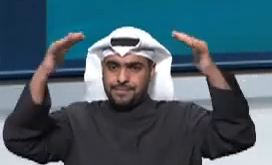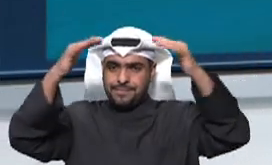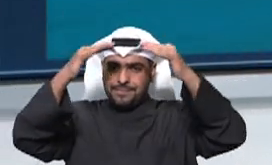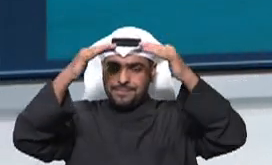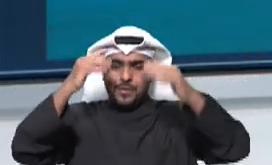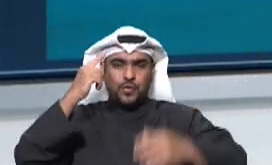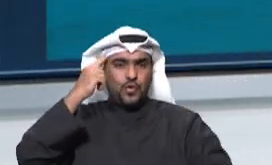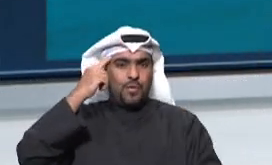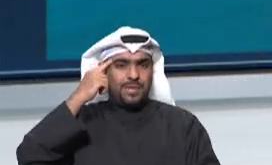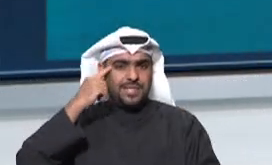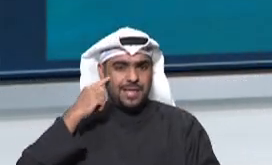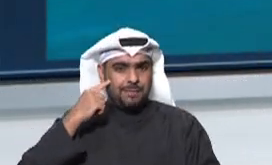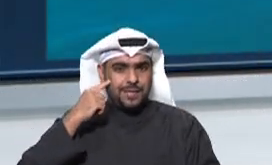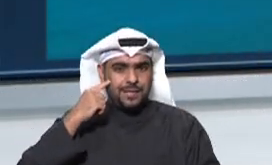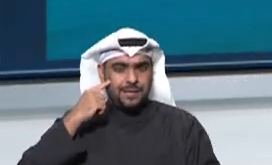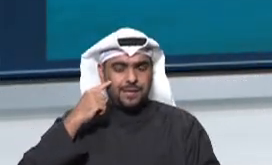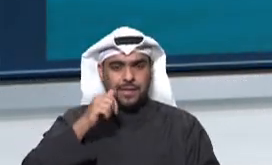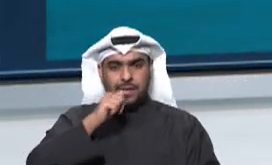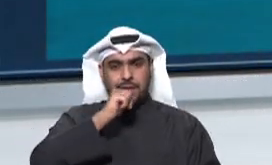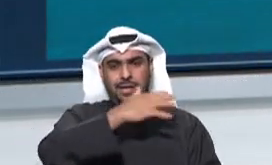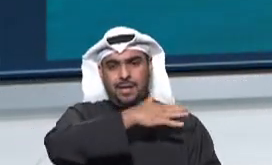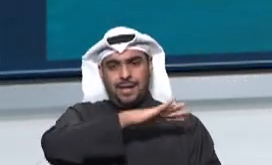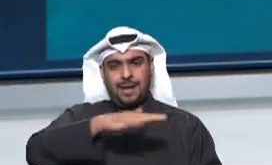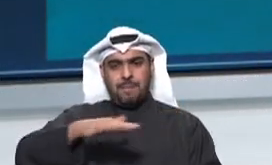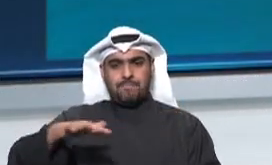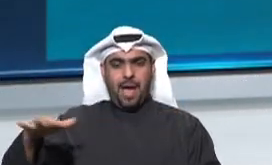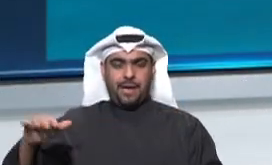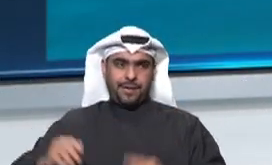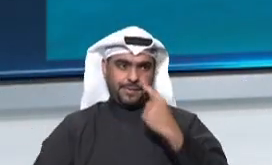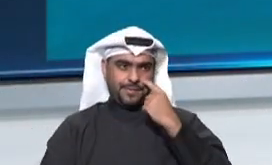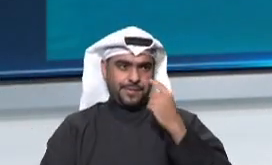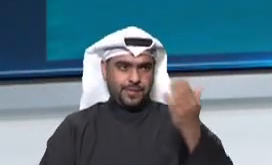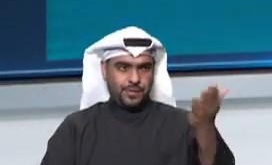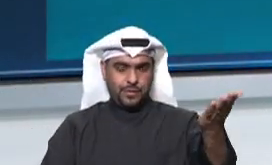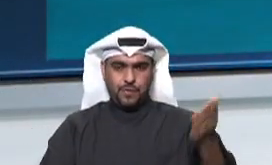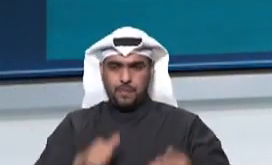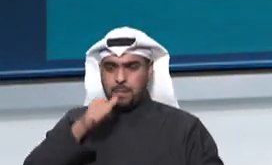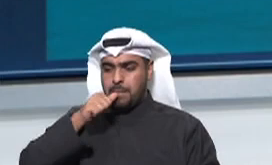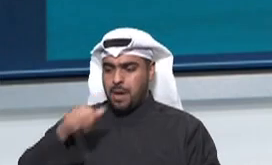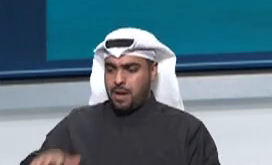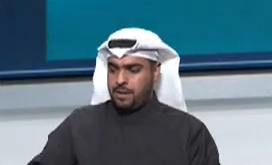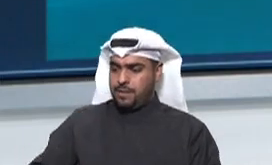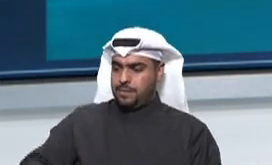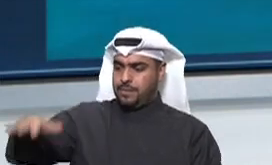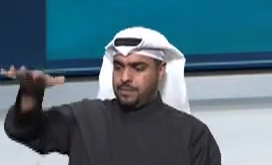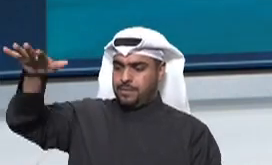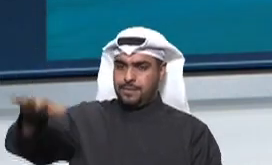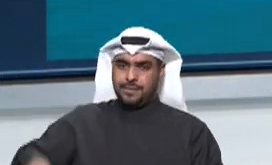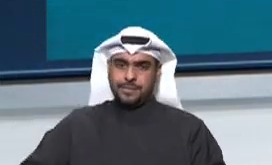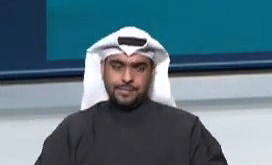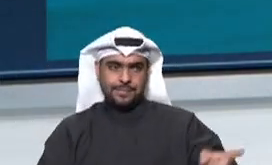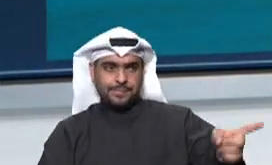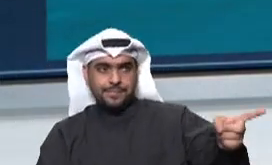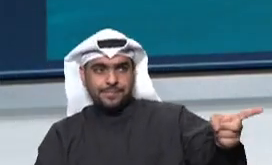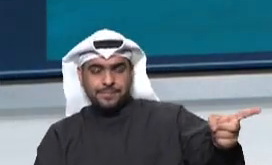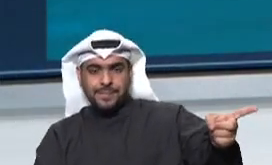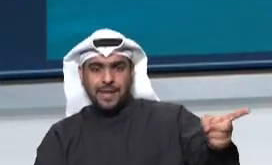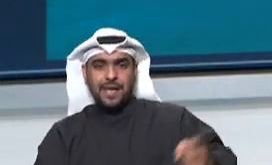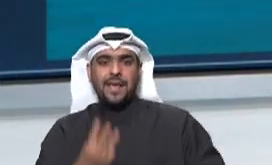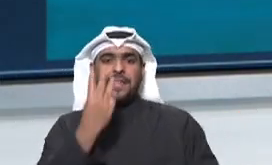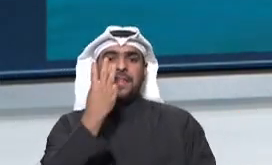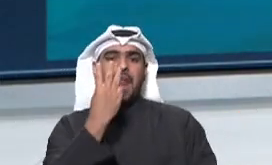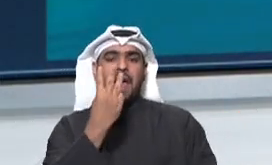السبت. البحر خفيف إلى معتدل الموج يوم الغد من 1 إلى 3 قدم، الفترة هذه من فترات الحمل، المد الأول بإذن الله الساعة 10:20